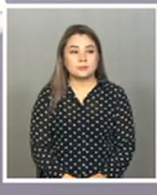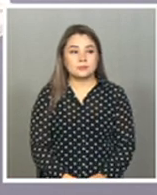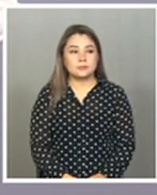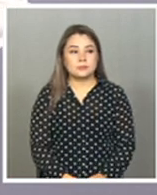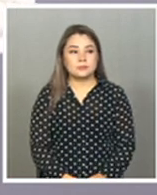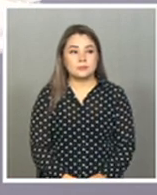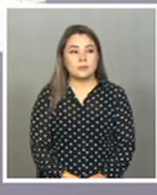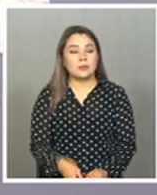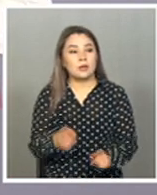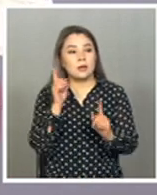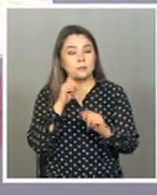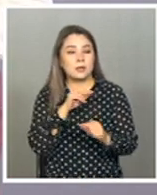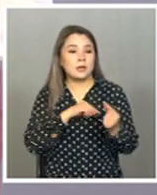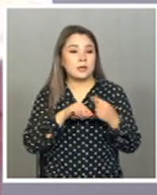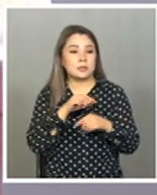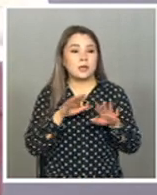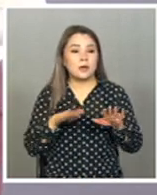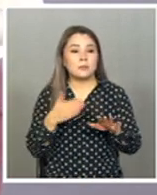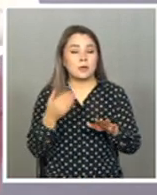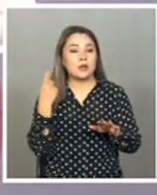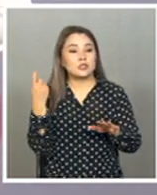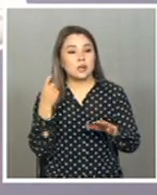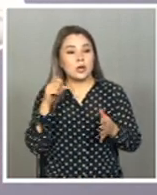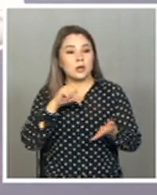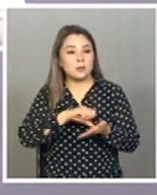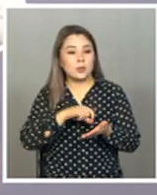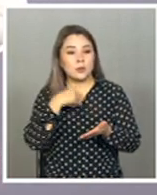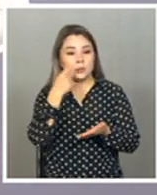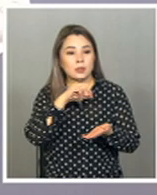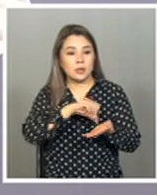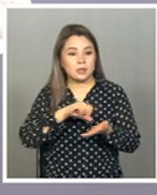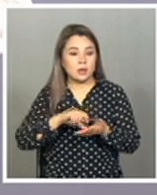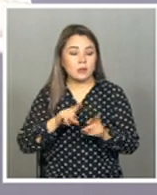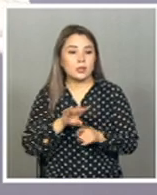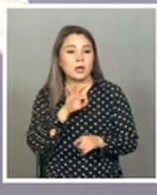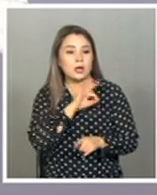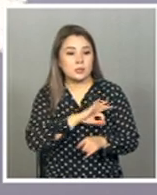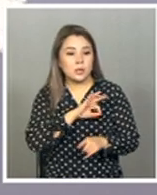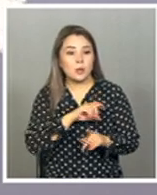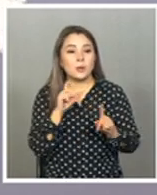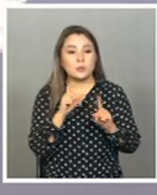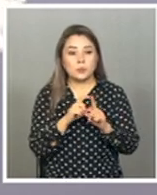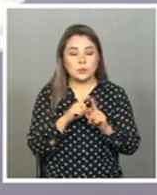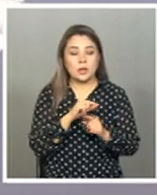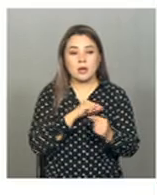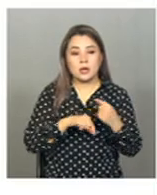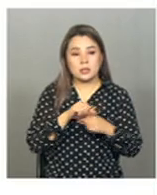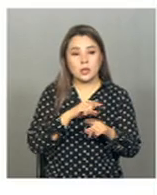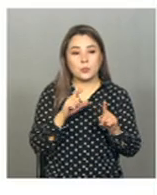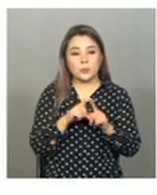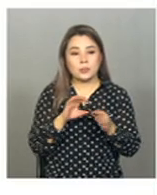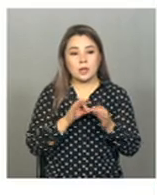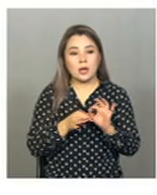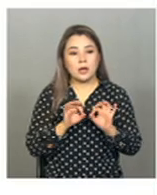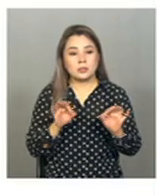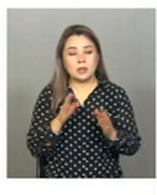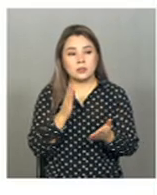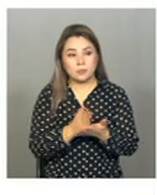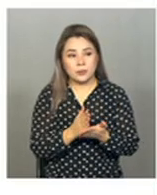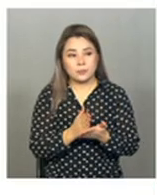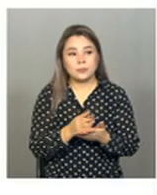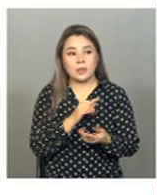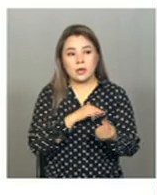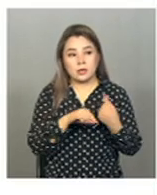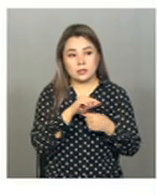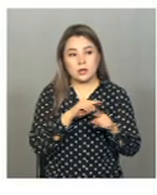Белгілі бір кәсіп, не шаруашылық түріне қатысты қолданылатын сөздер кәсіби сөздер деп аталады екен. Кәсіби